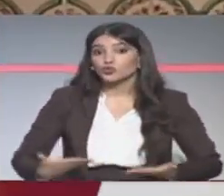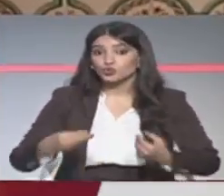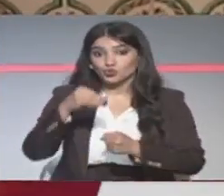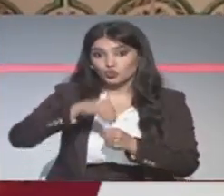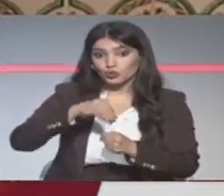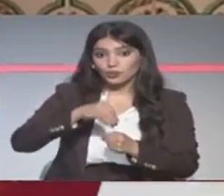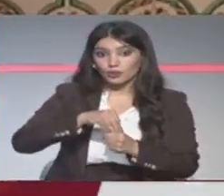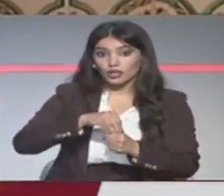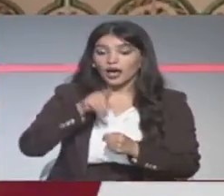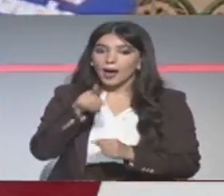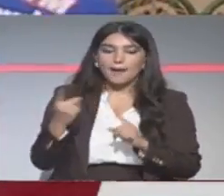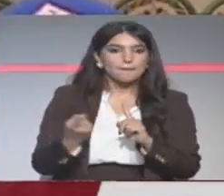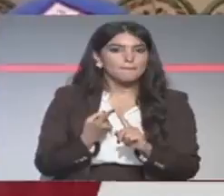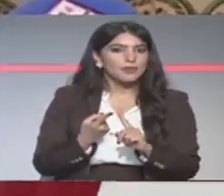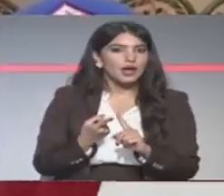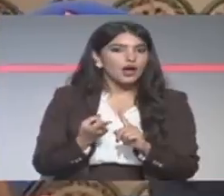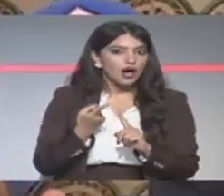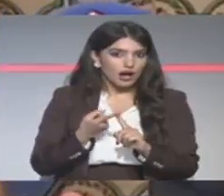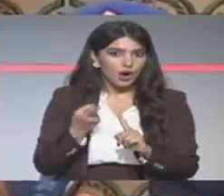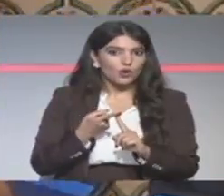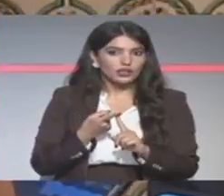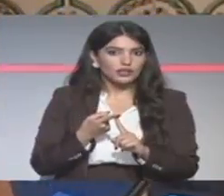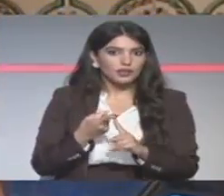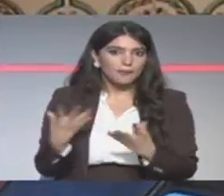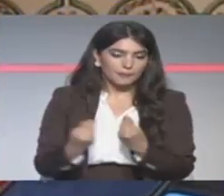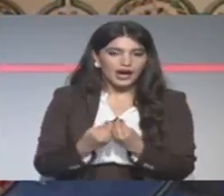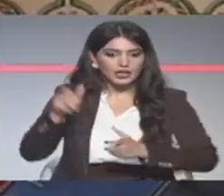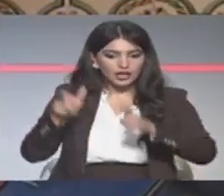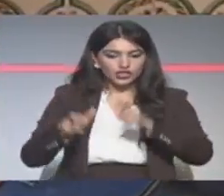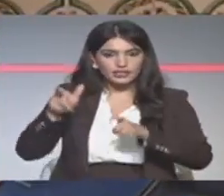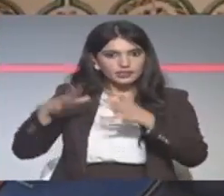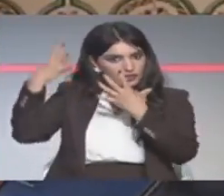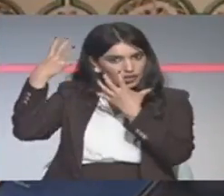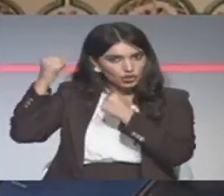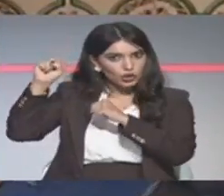أولوية ملفات الممثلي تونس بالخارج،